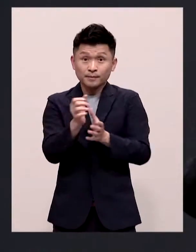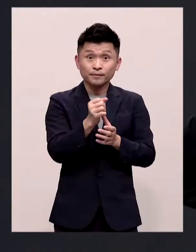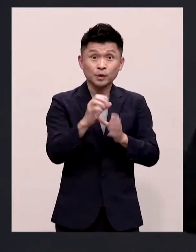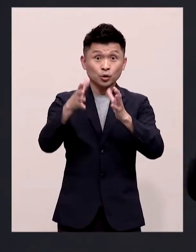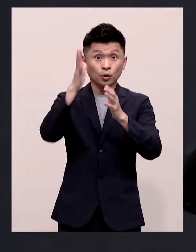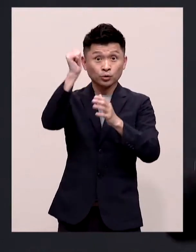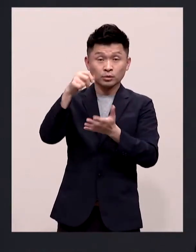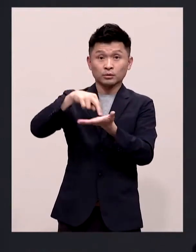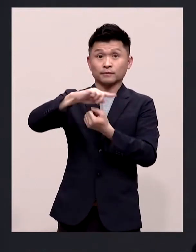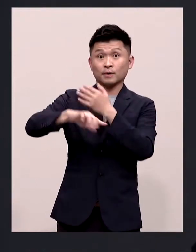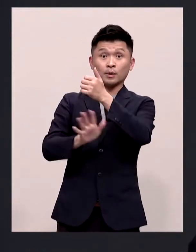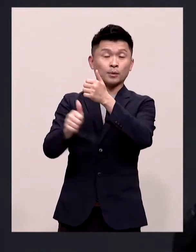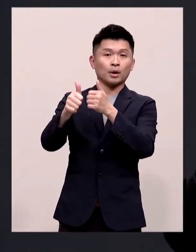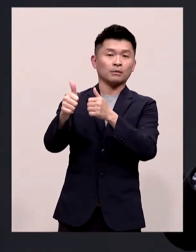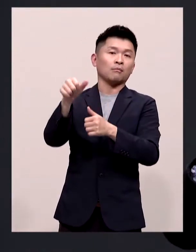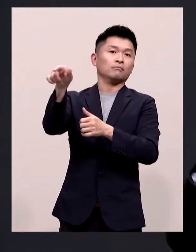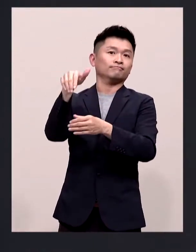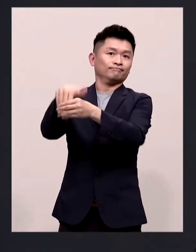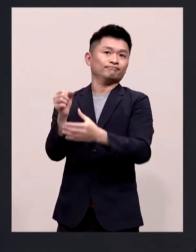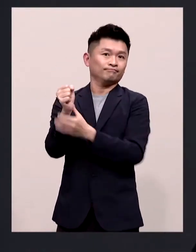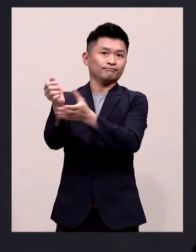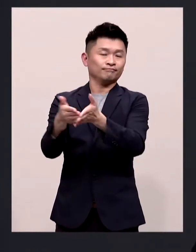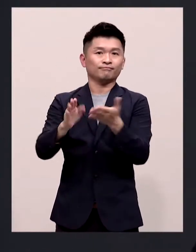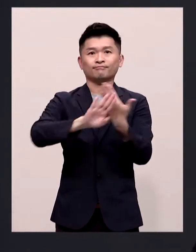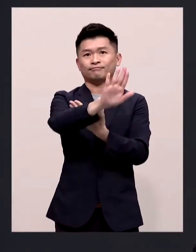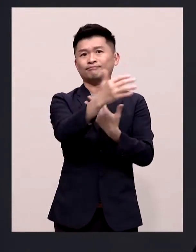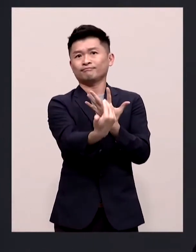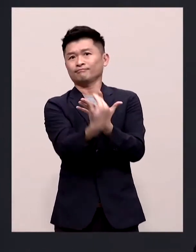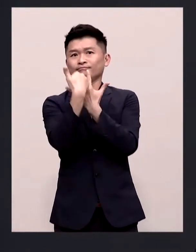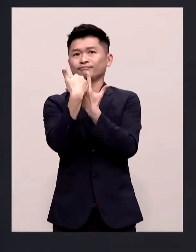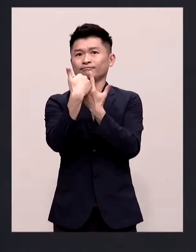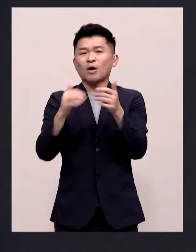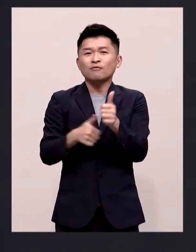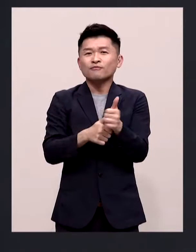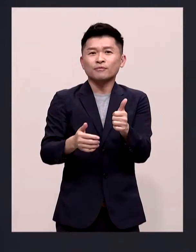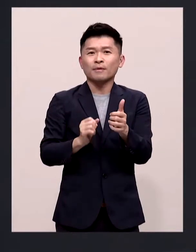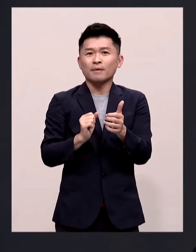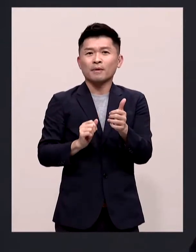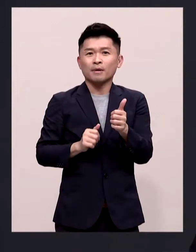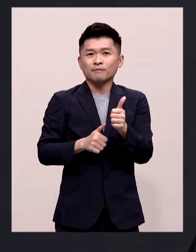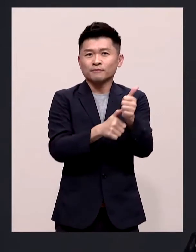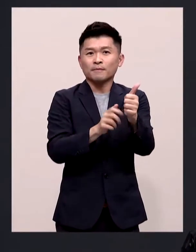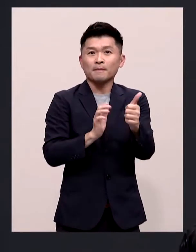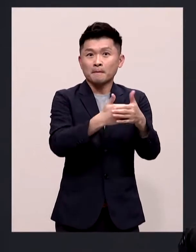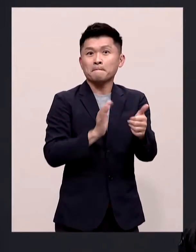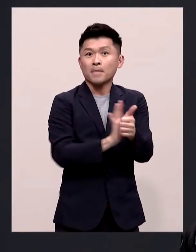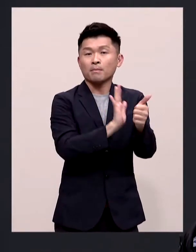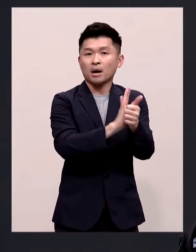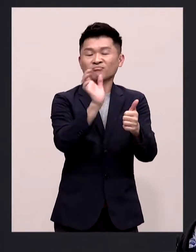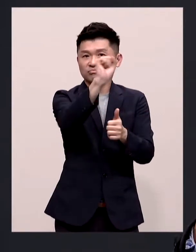統票 立委票一樣要投資我們不能去外來政權的附屬 隨附組織吃掉